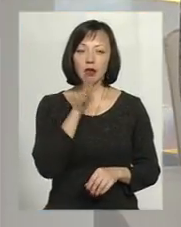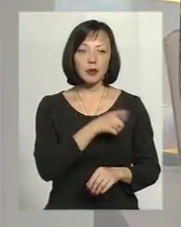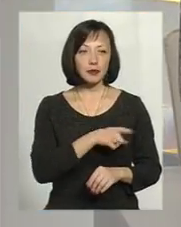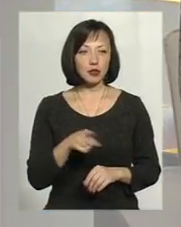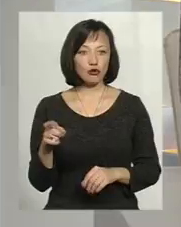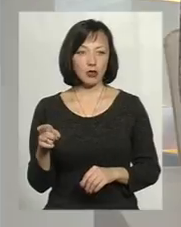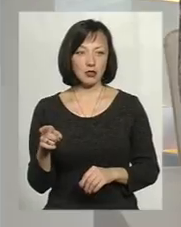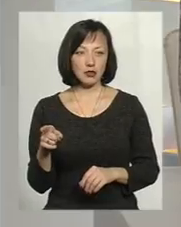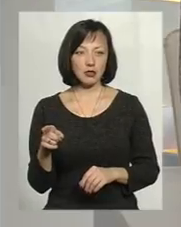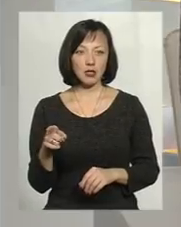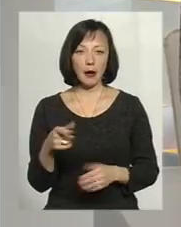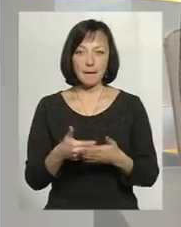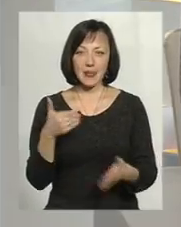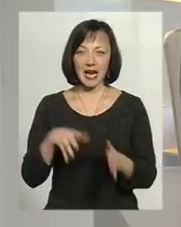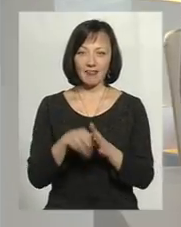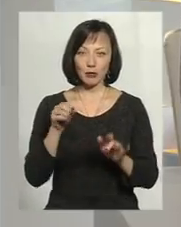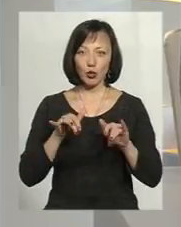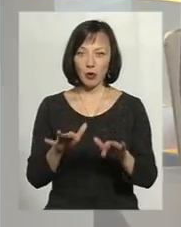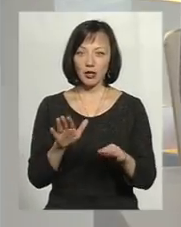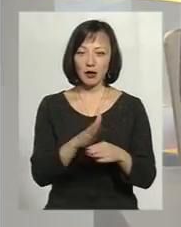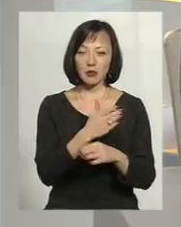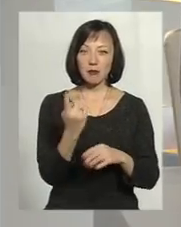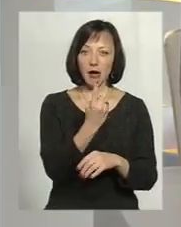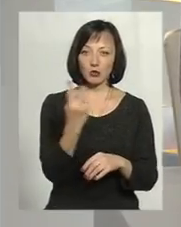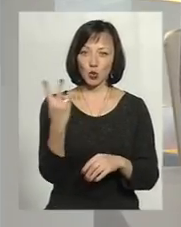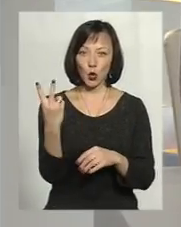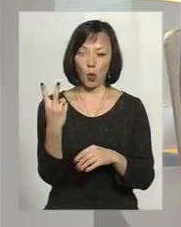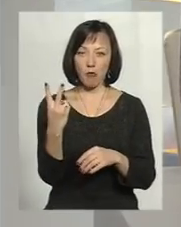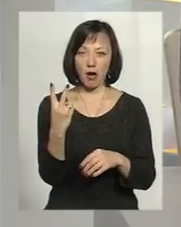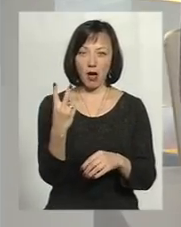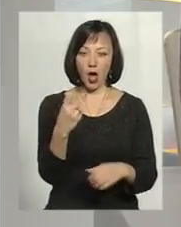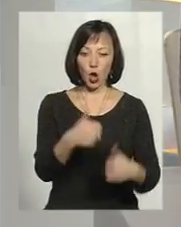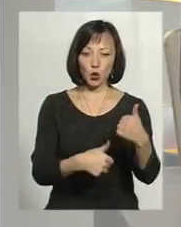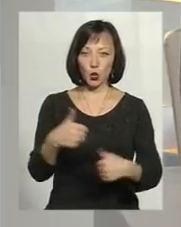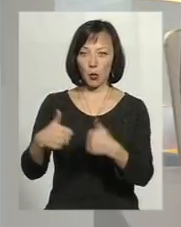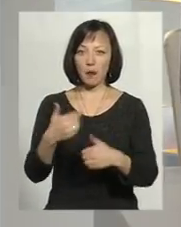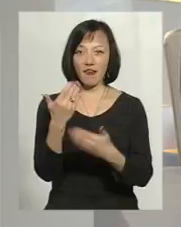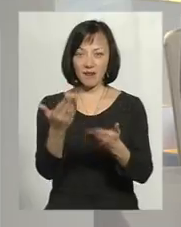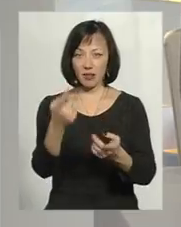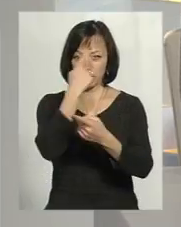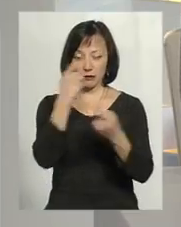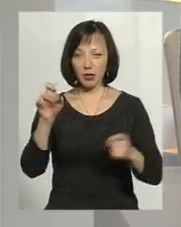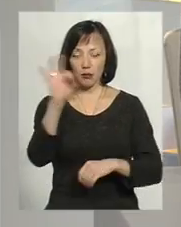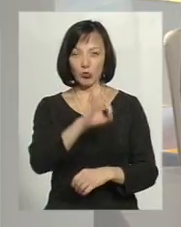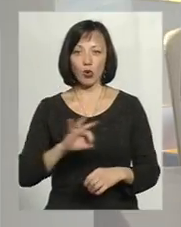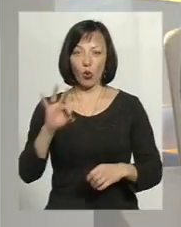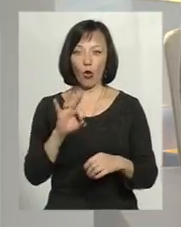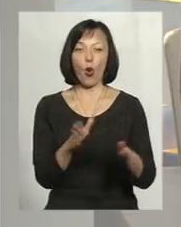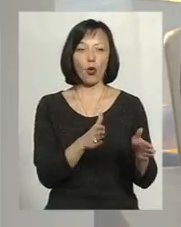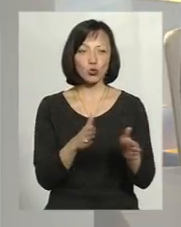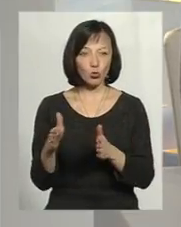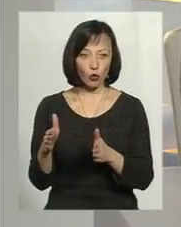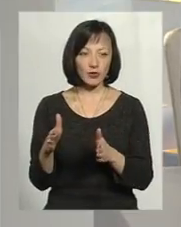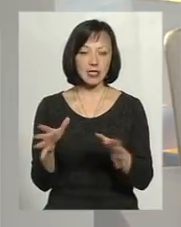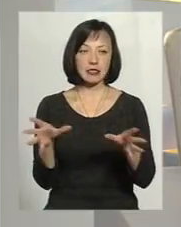Під час передвиборчої кампанії між першим і другим турами ви декларували про